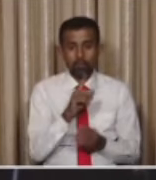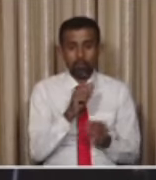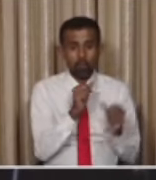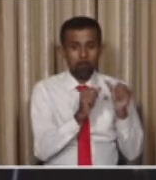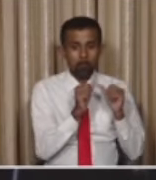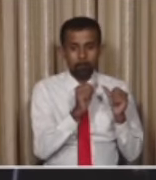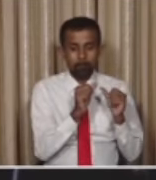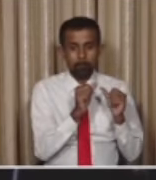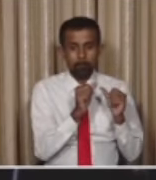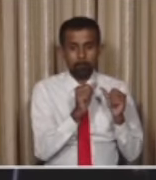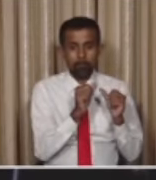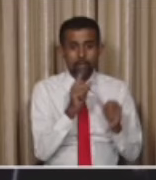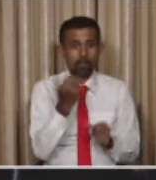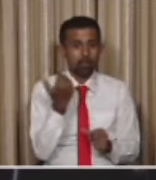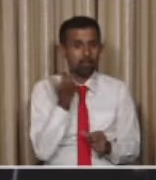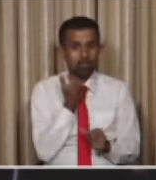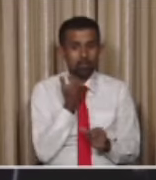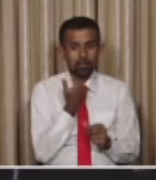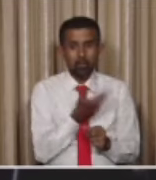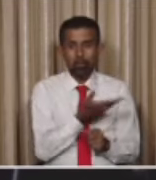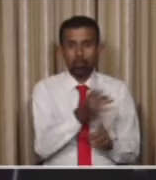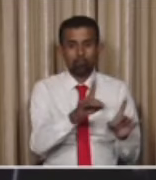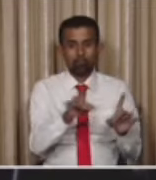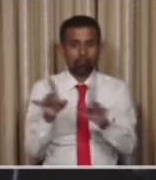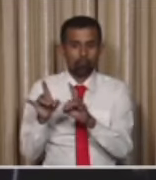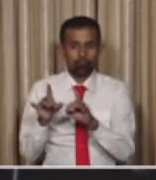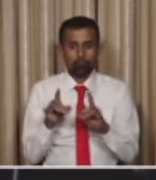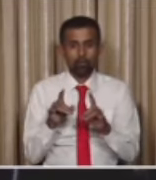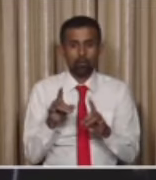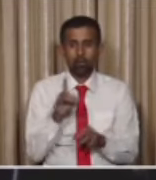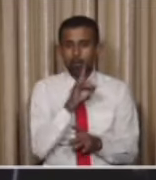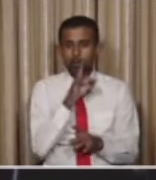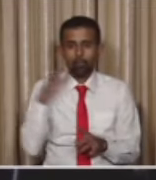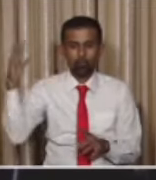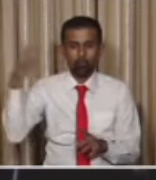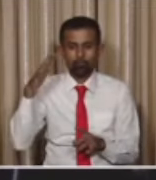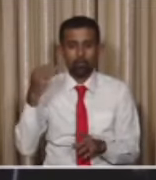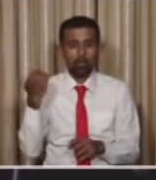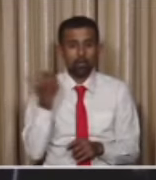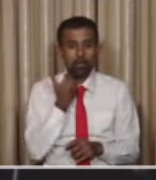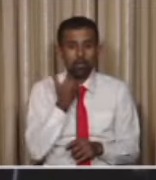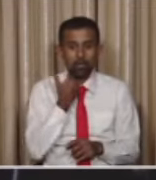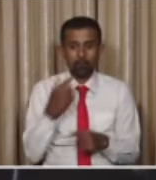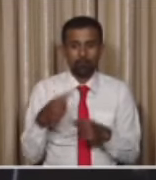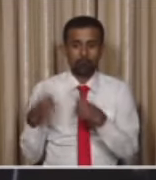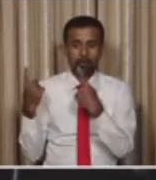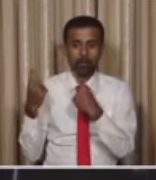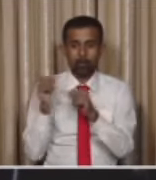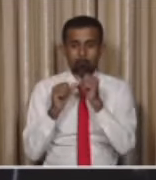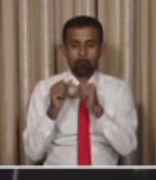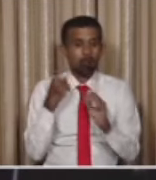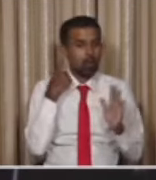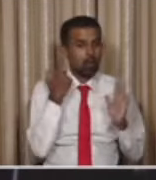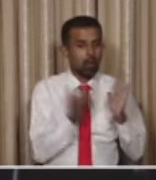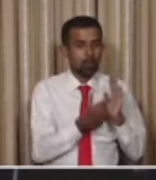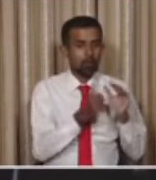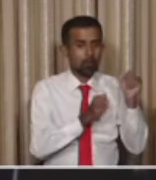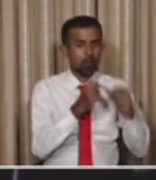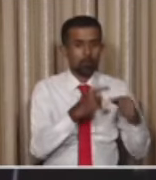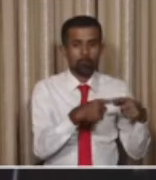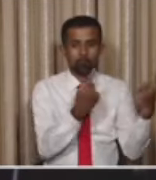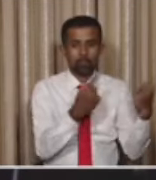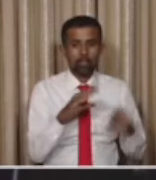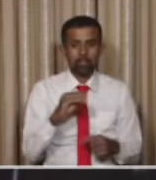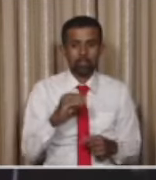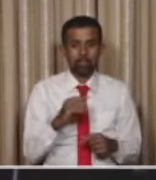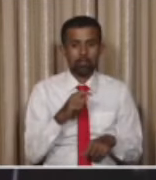එකම රෝගයකට හැමතැනම කළේ නැහැ. වීලි කලාපයට එකම රෝගයකට වෙනම බෙහෙතක් සබරගමු කලාපයට වෙනම බෙහෙතක් තෙත්